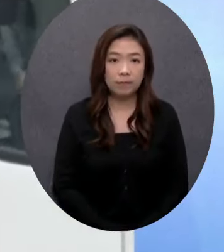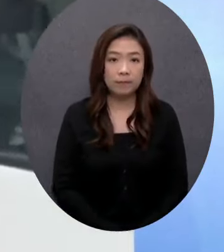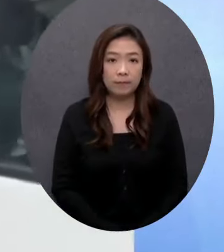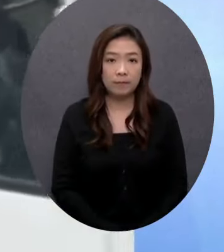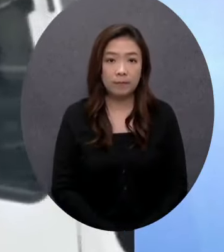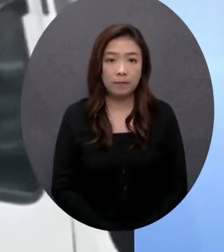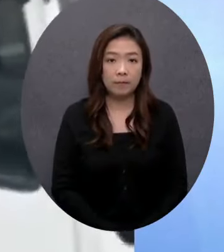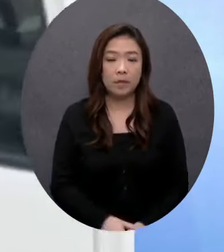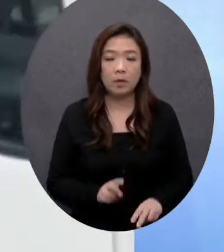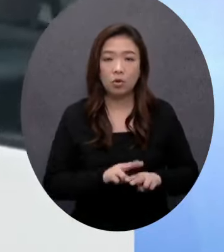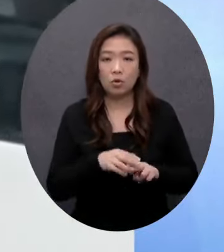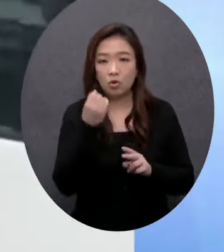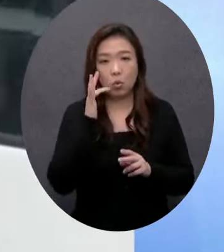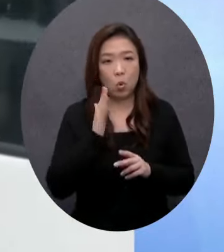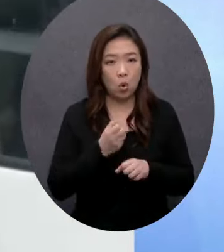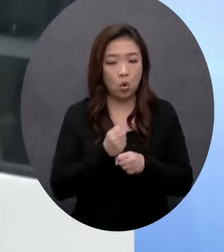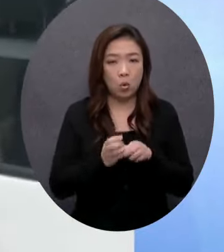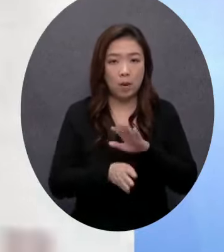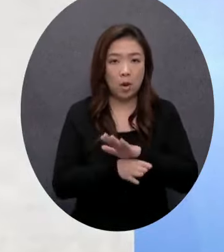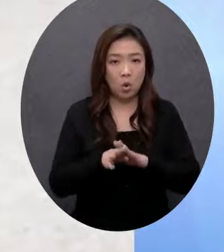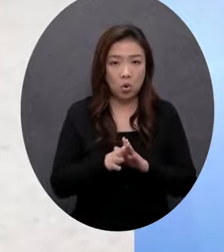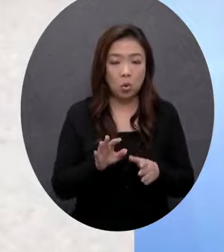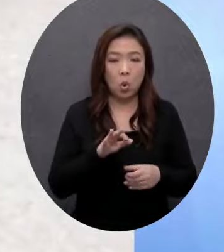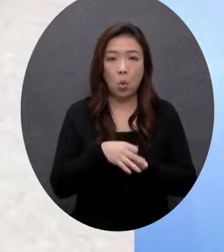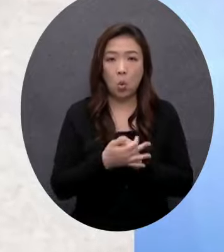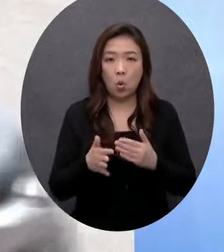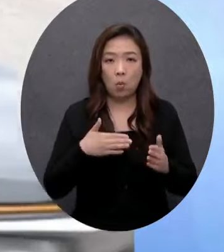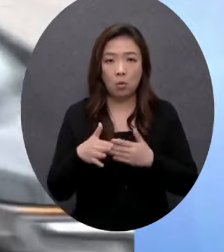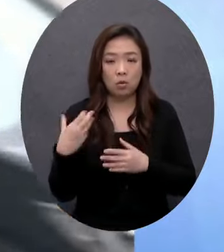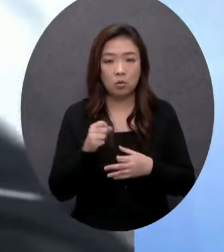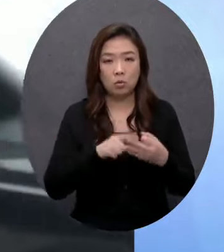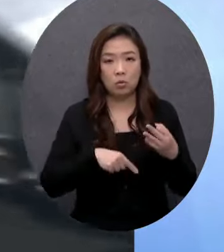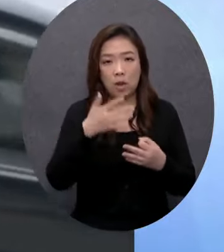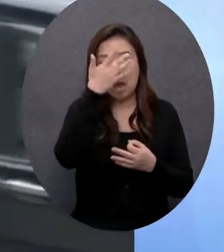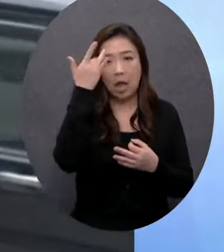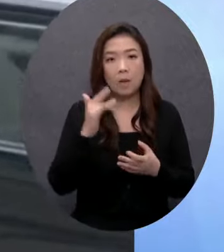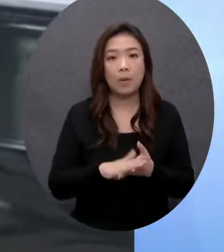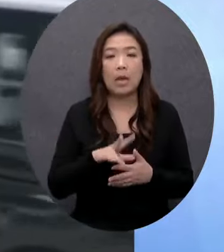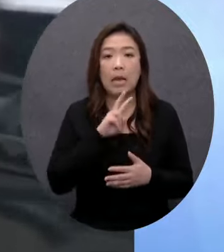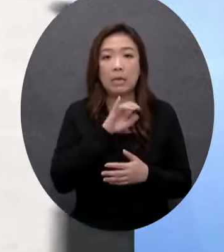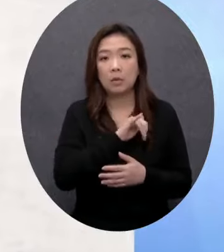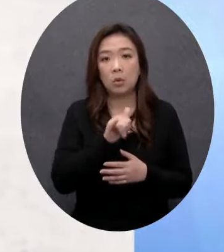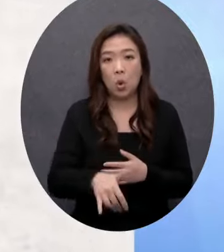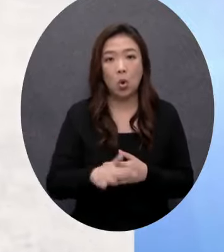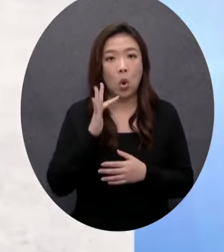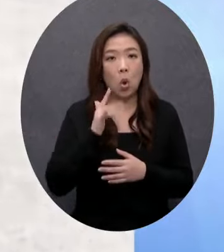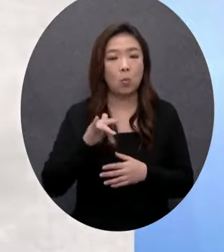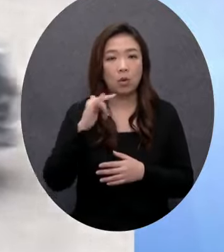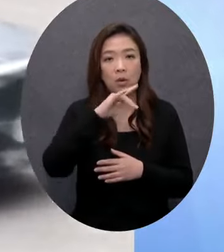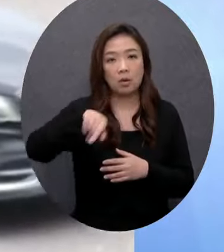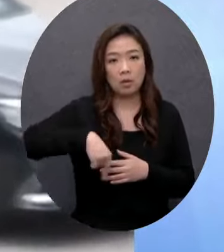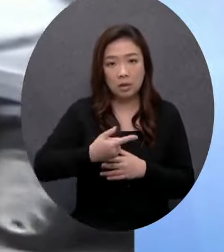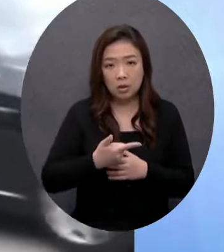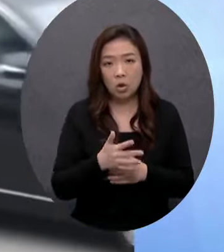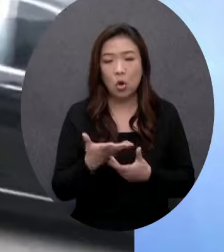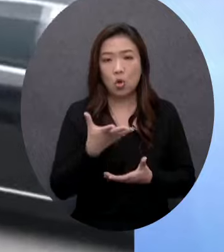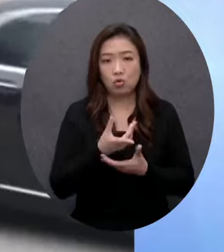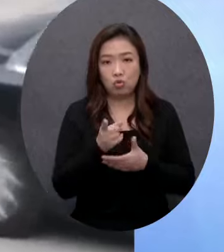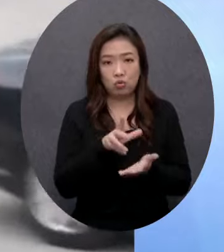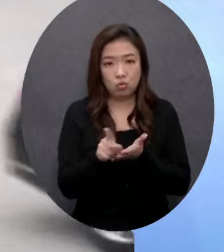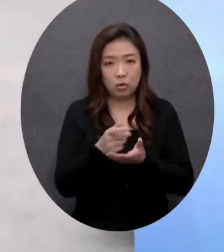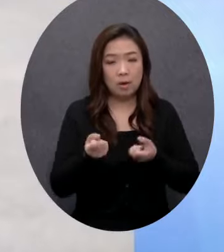中央港澳工作办公室主任、国务院港澳办主任夏宝龙下昼抵达澳门机场，并且坐专车离